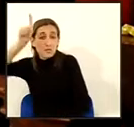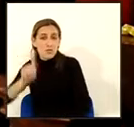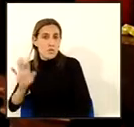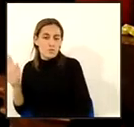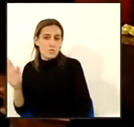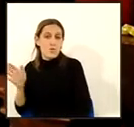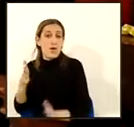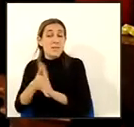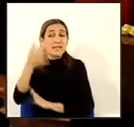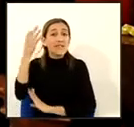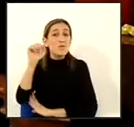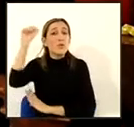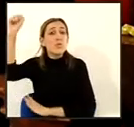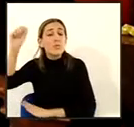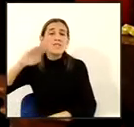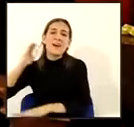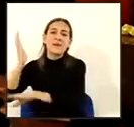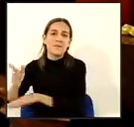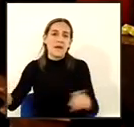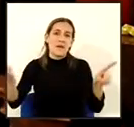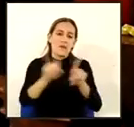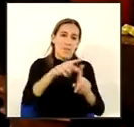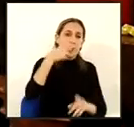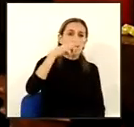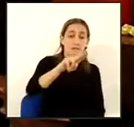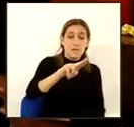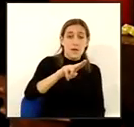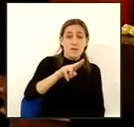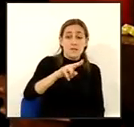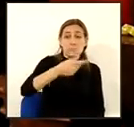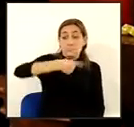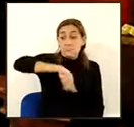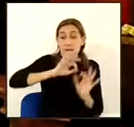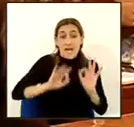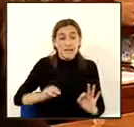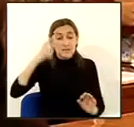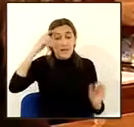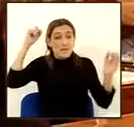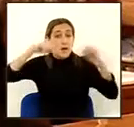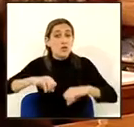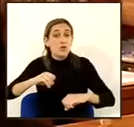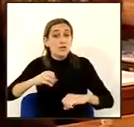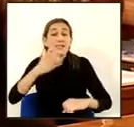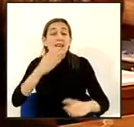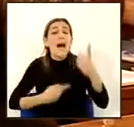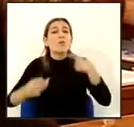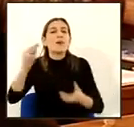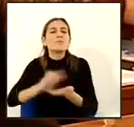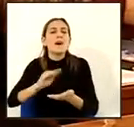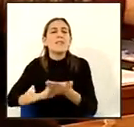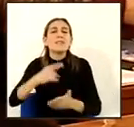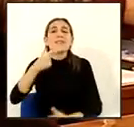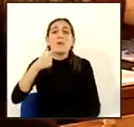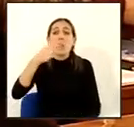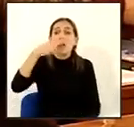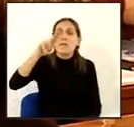ser castigada igual que el nazisme. Estem d'acord i estaríem d'acord quan a vegades es diu nazisme mai